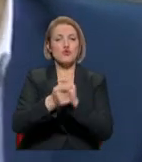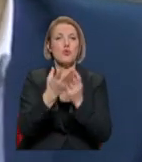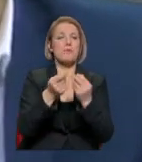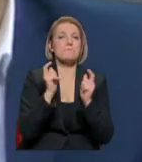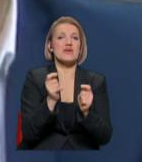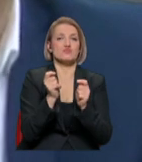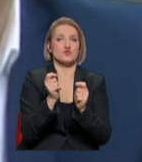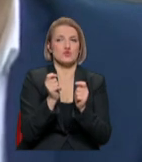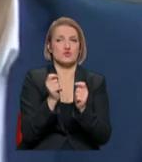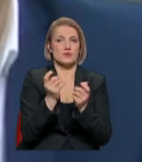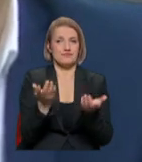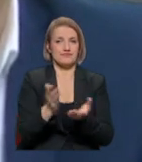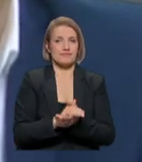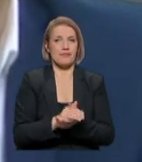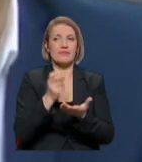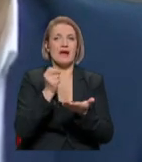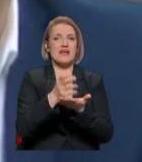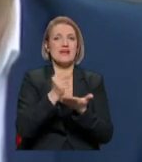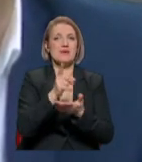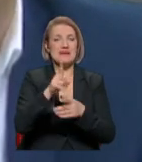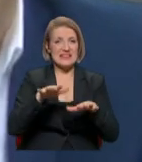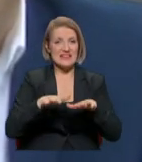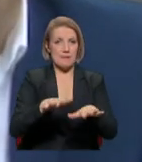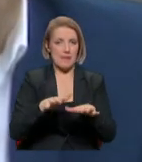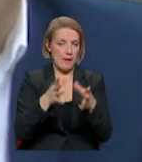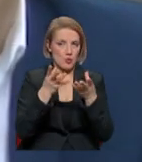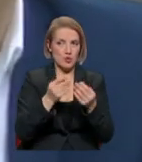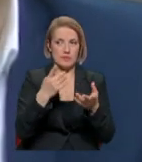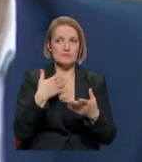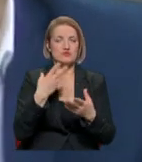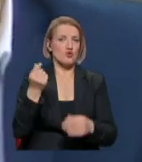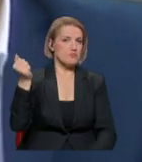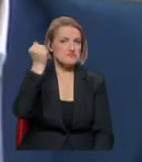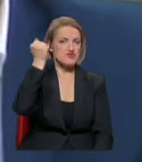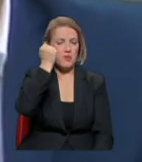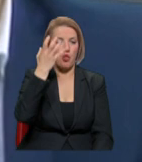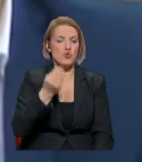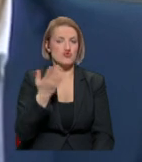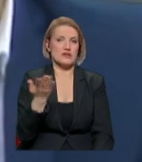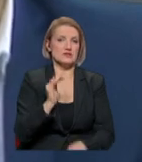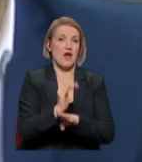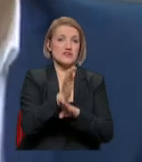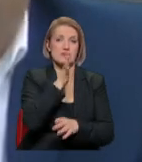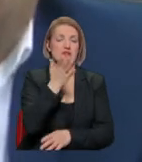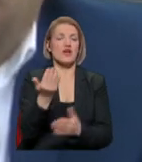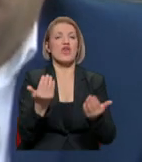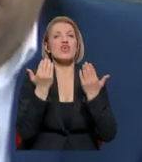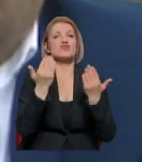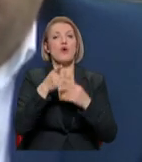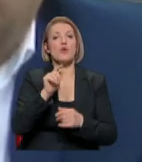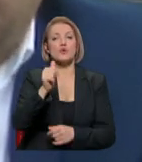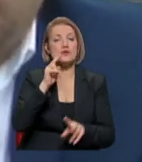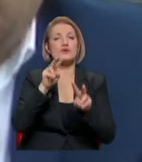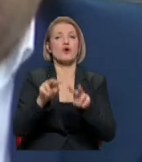zorunluluğu var. Başım Adıyaman. Yarın bir deprem olursa biz çok pişman olacağımız şeyler yaşayabiliriz. İnşallah o